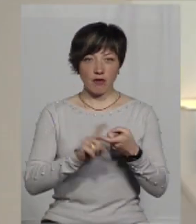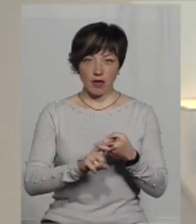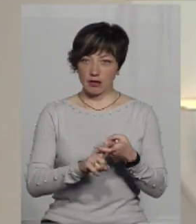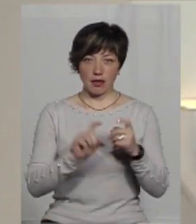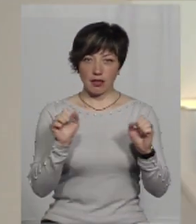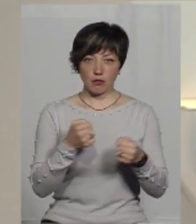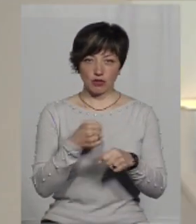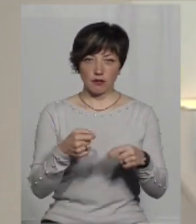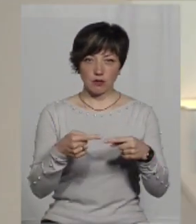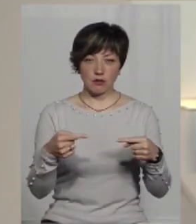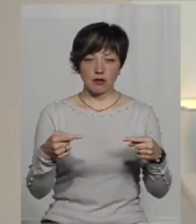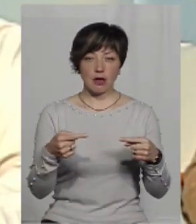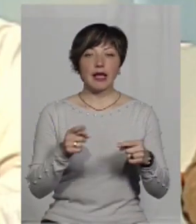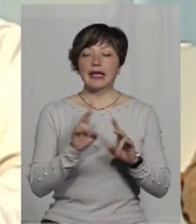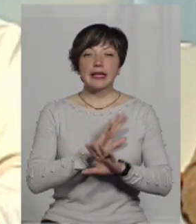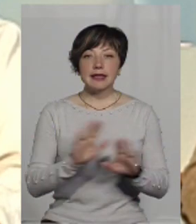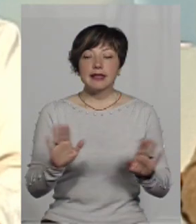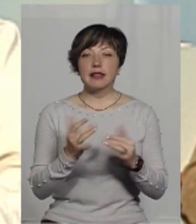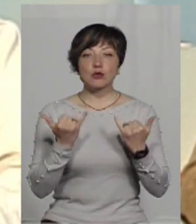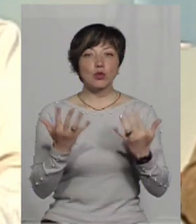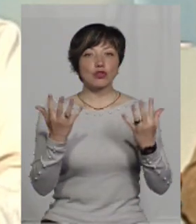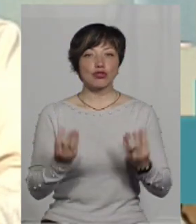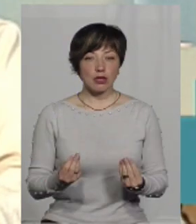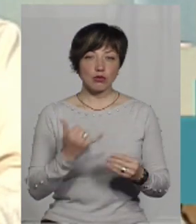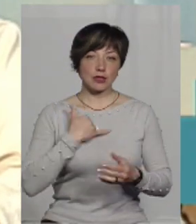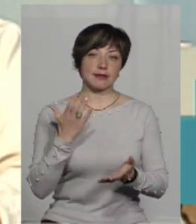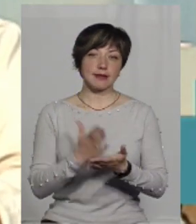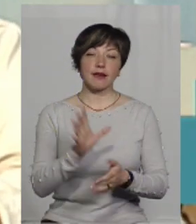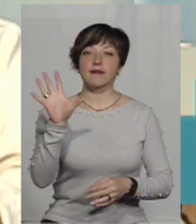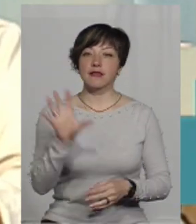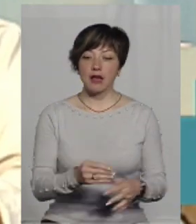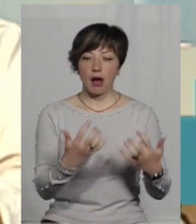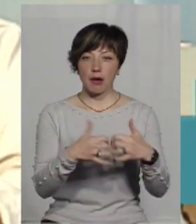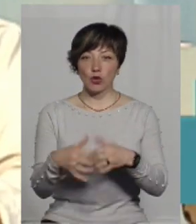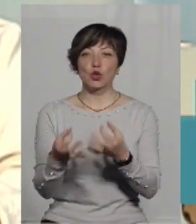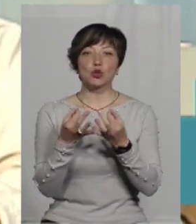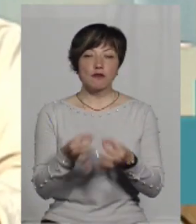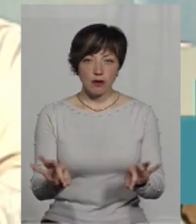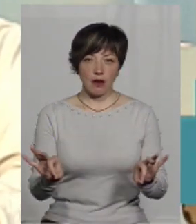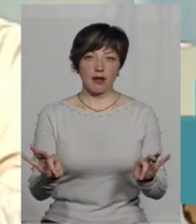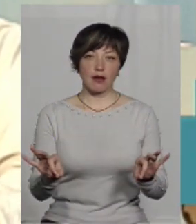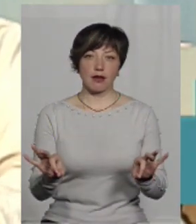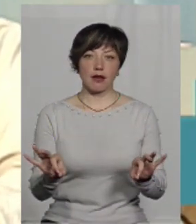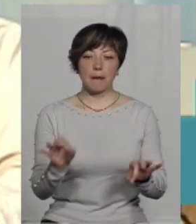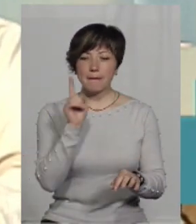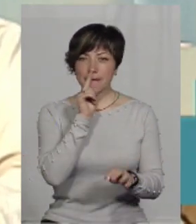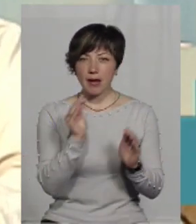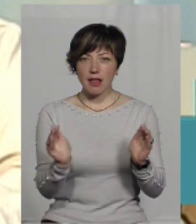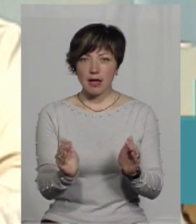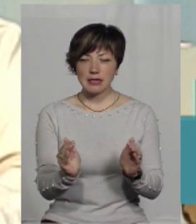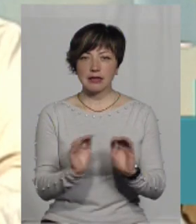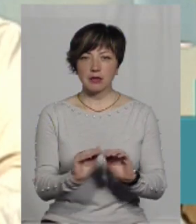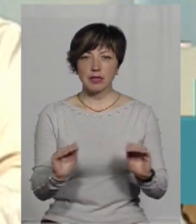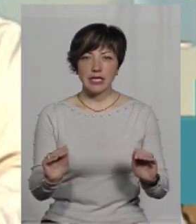з неможливістю на ранньому? Ні, на сьогоднішній день в нас є вся апаратура, яка дозволяє малесеньким